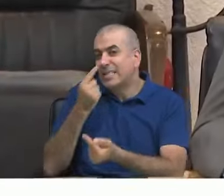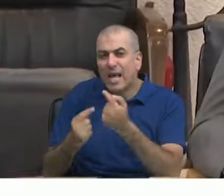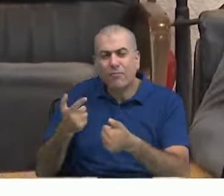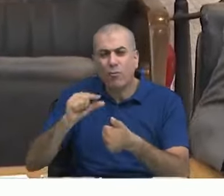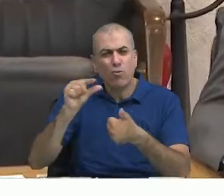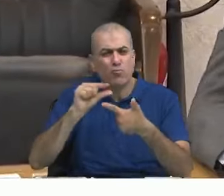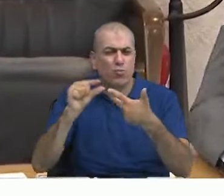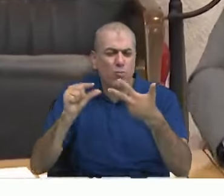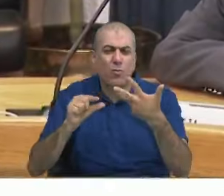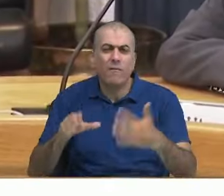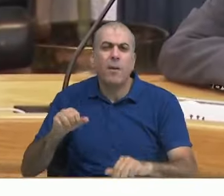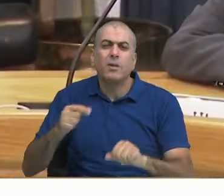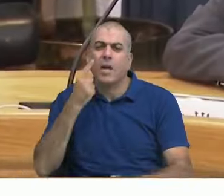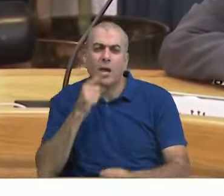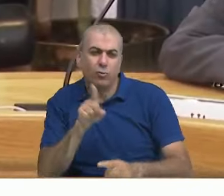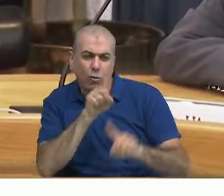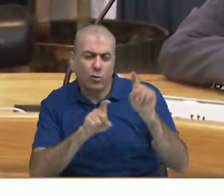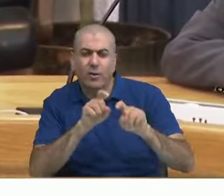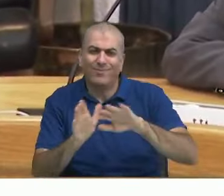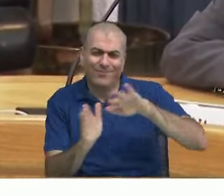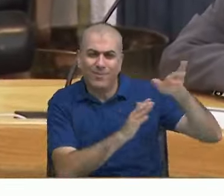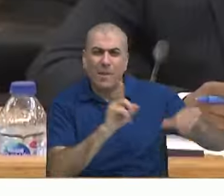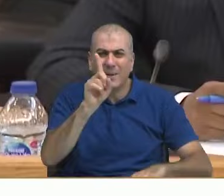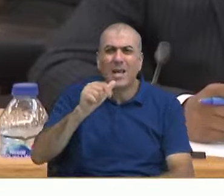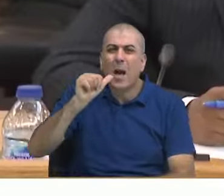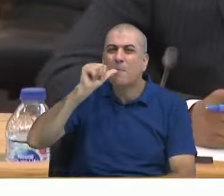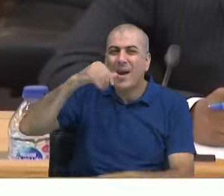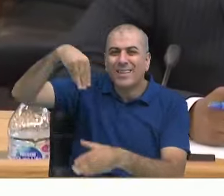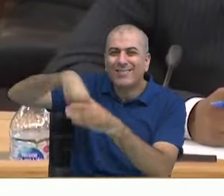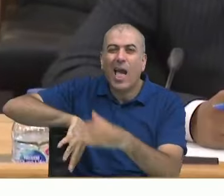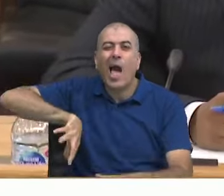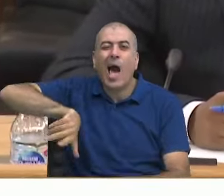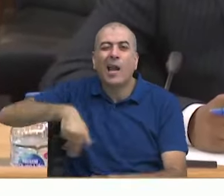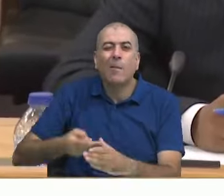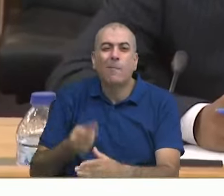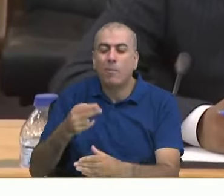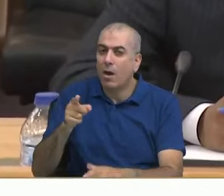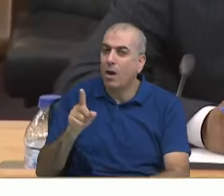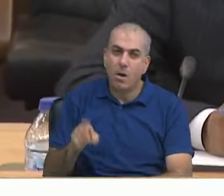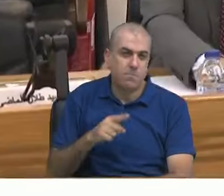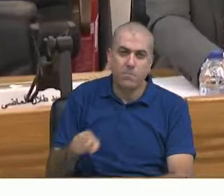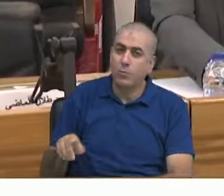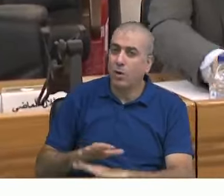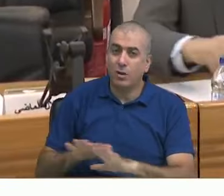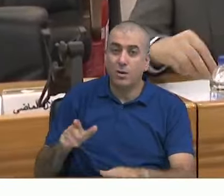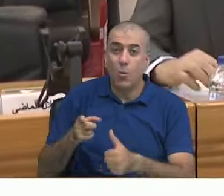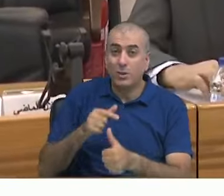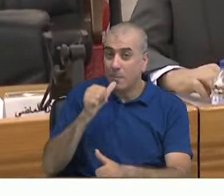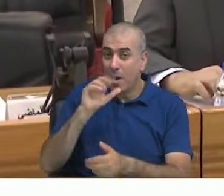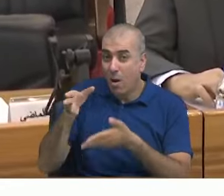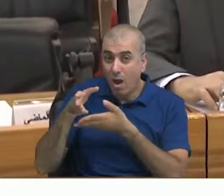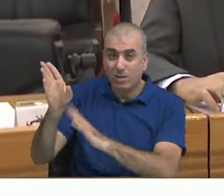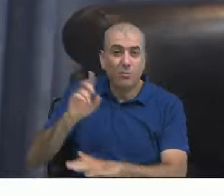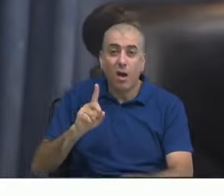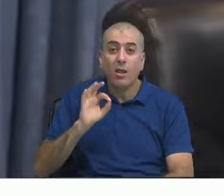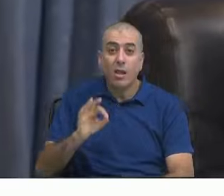ضروره وضع حل نهائي للابار المخالفه لافتا الى ان تلك مسؤوليه مشتركه لا تقع على عاتق وزاره المياه